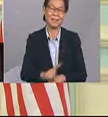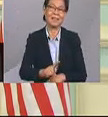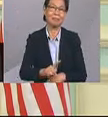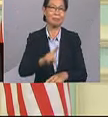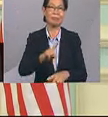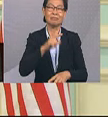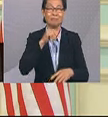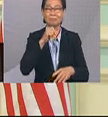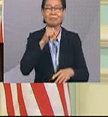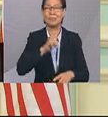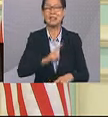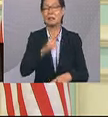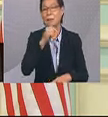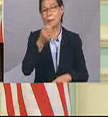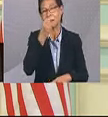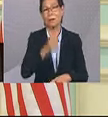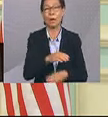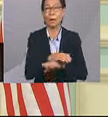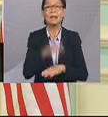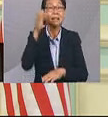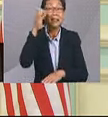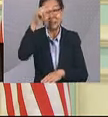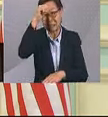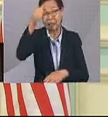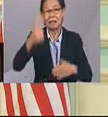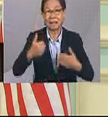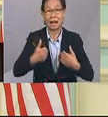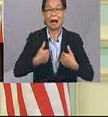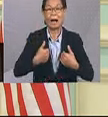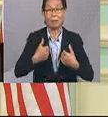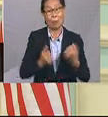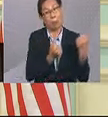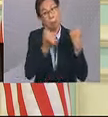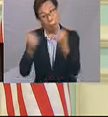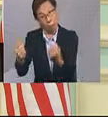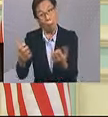kereta. Bagi bukan Islam, kalau ada yang terlibat, mereka perlu